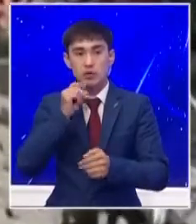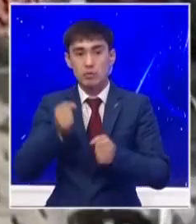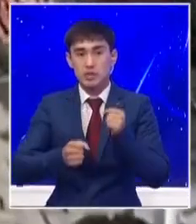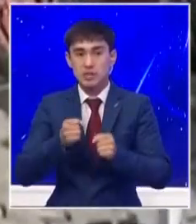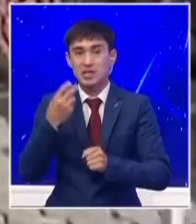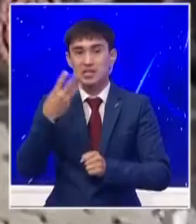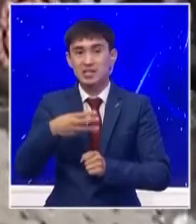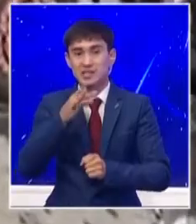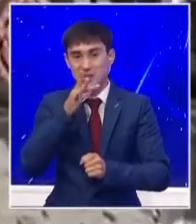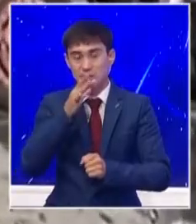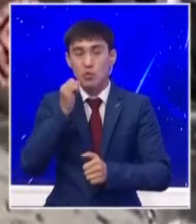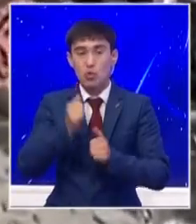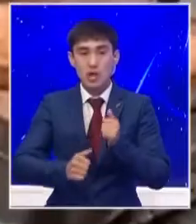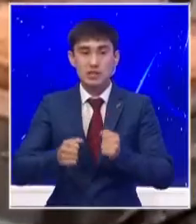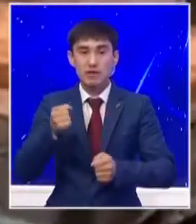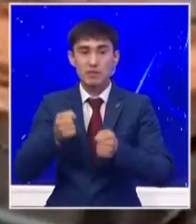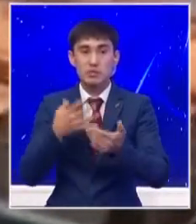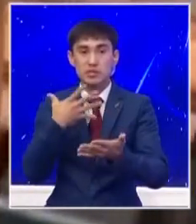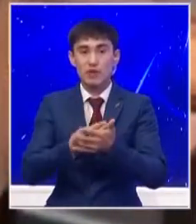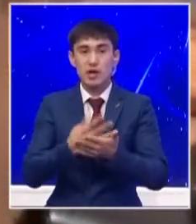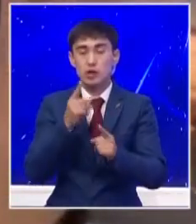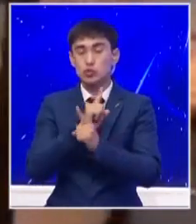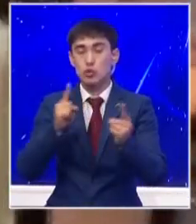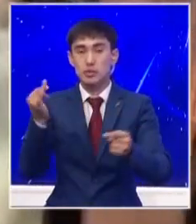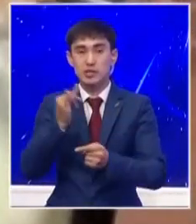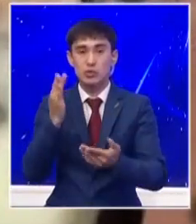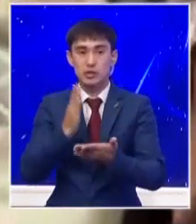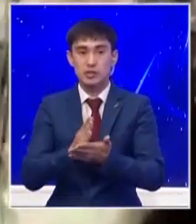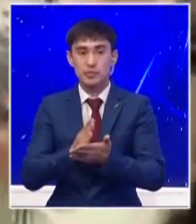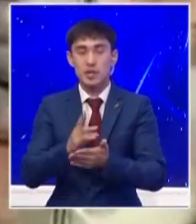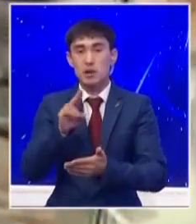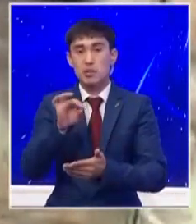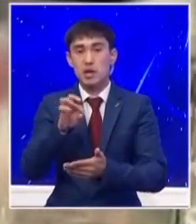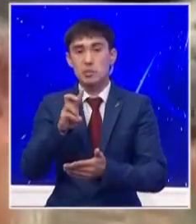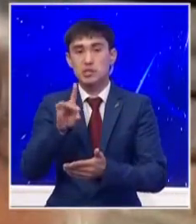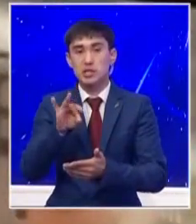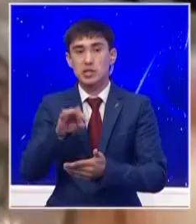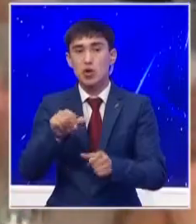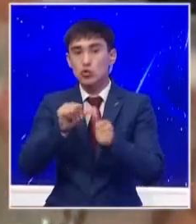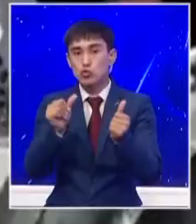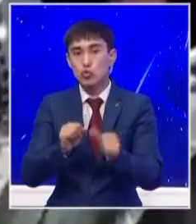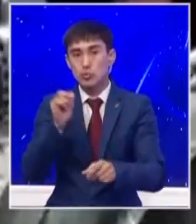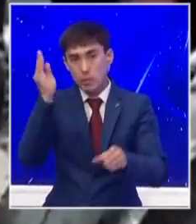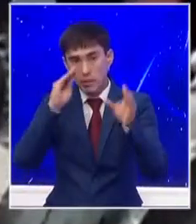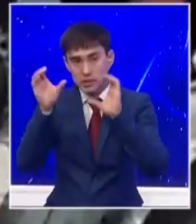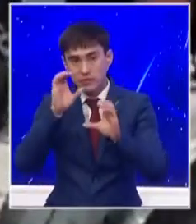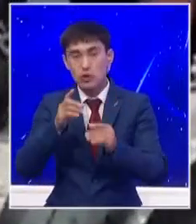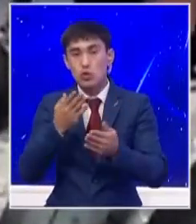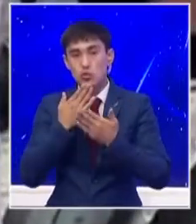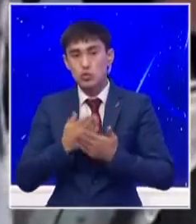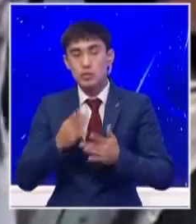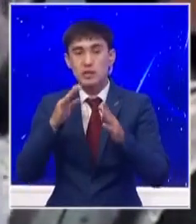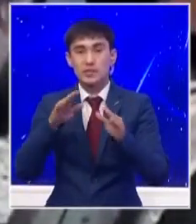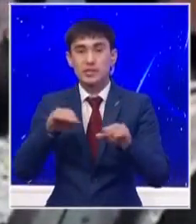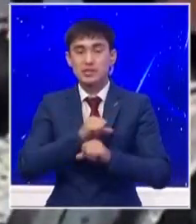около 30. У каждого автомобиля своя особенная история. Давид Капиашвили – скульптор по образованию, любит